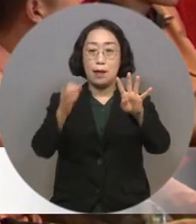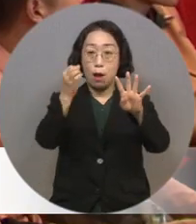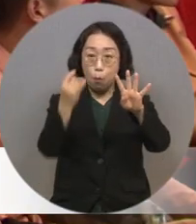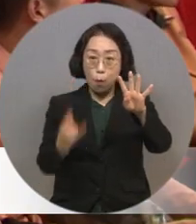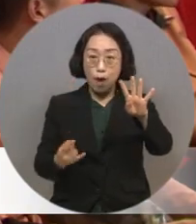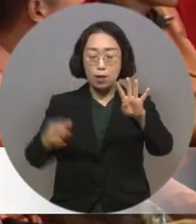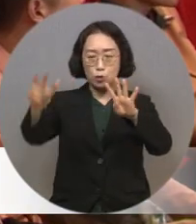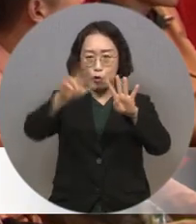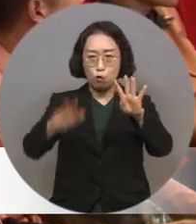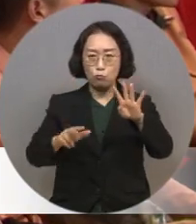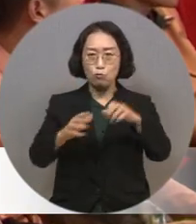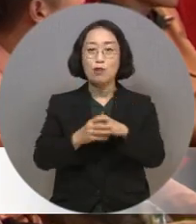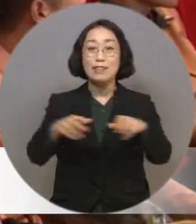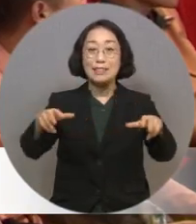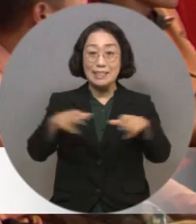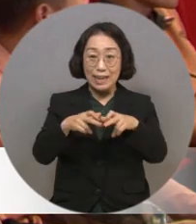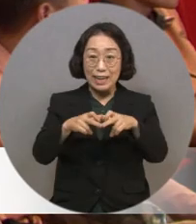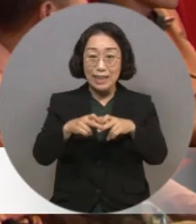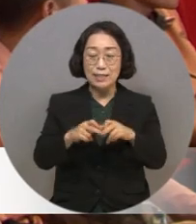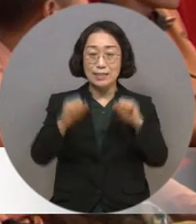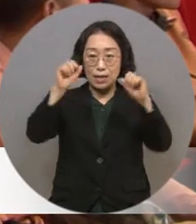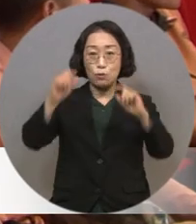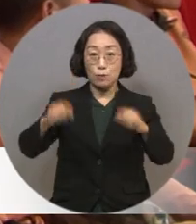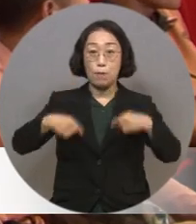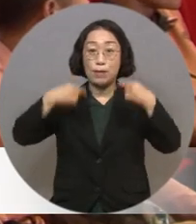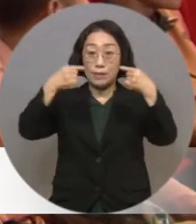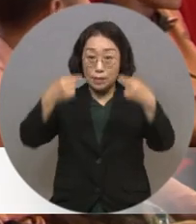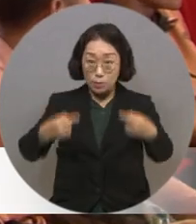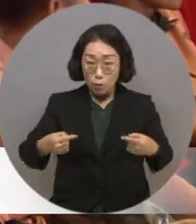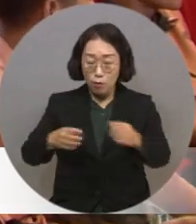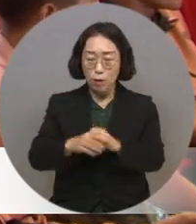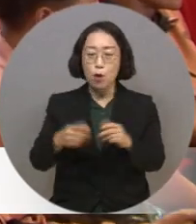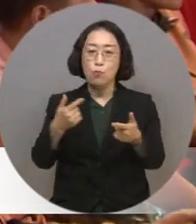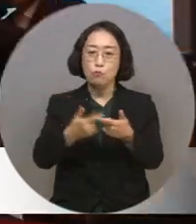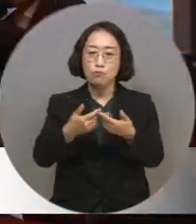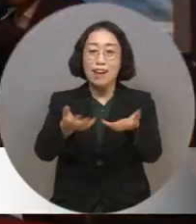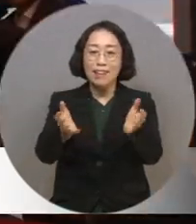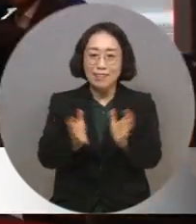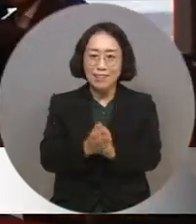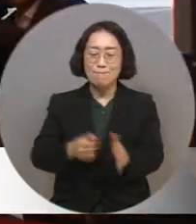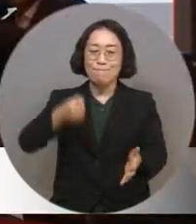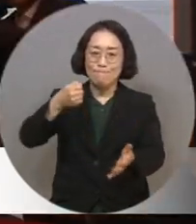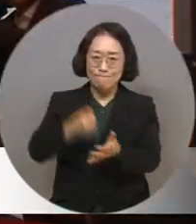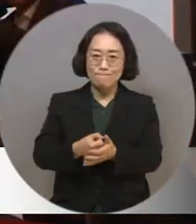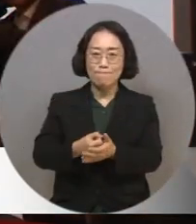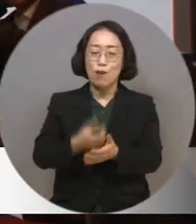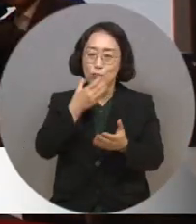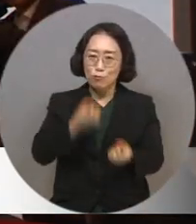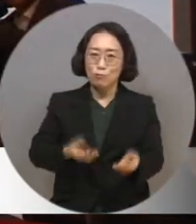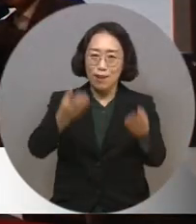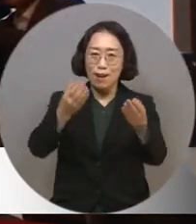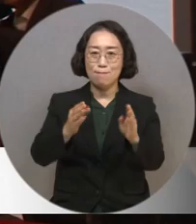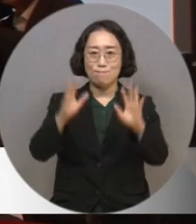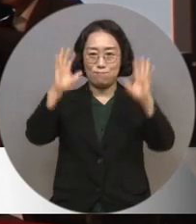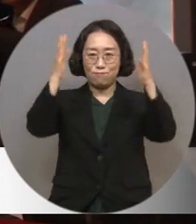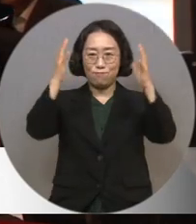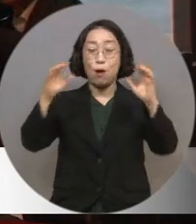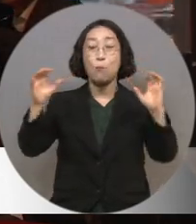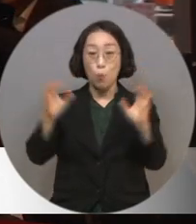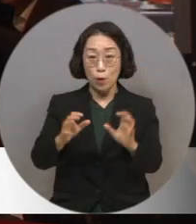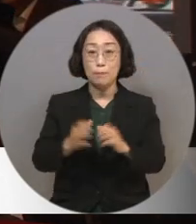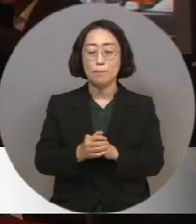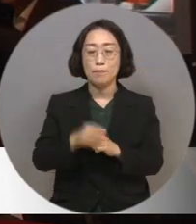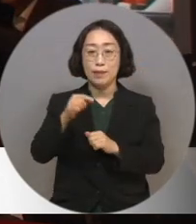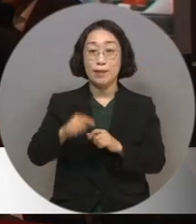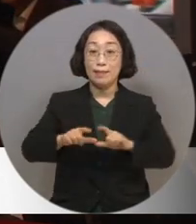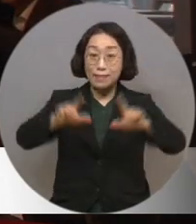전국 장애인 체육대회에 참가하는 부산 대표 선수단의 결의를 다지기 위해 마련되었습니다. 이번 전국